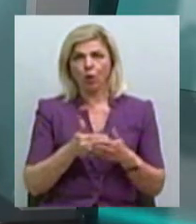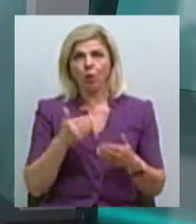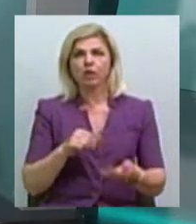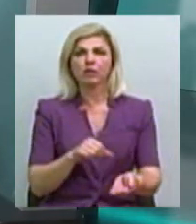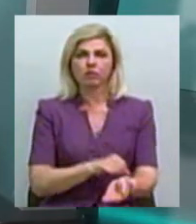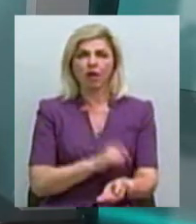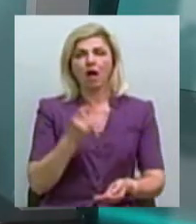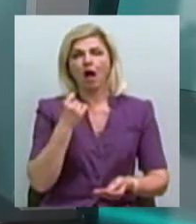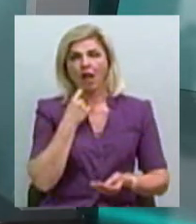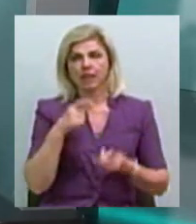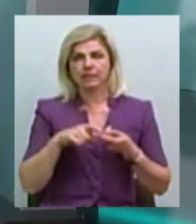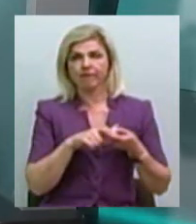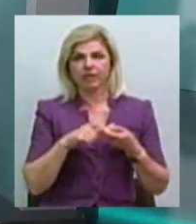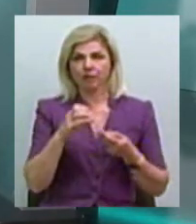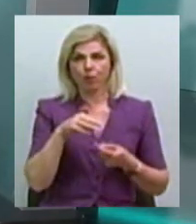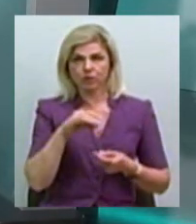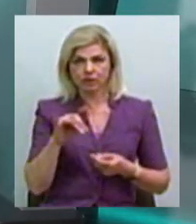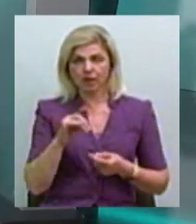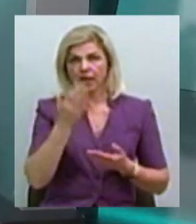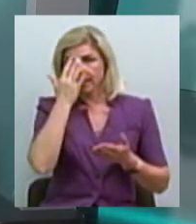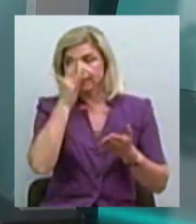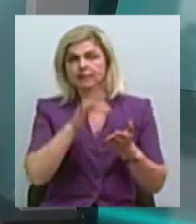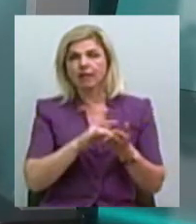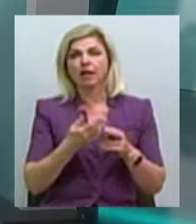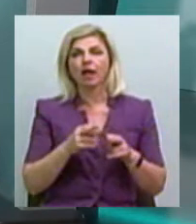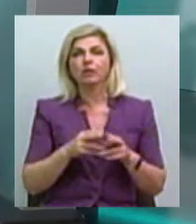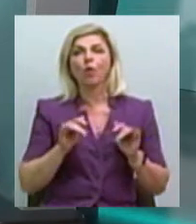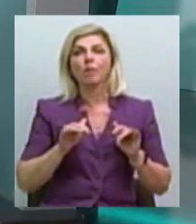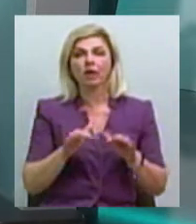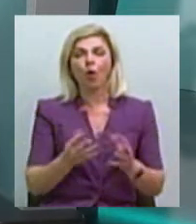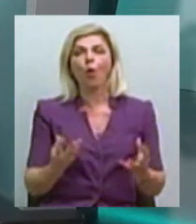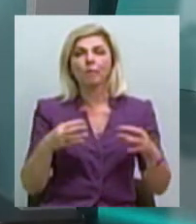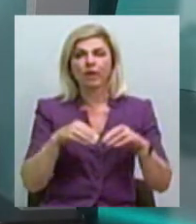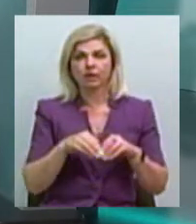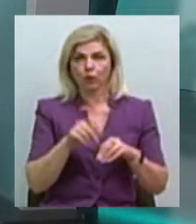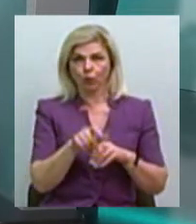зависимости. Цель этого мероприятия – объединить людей и